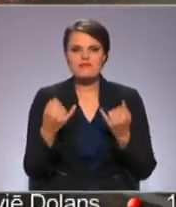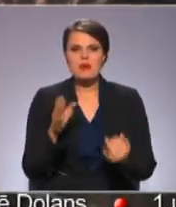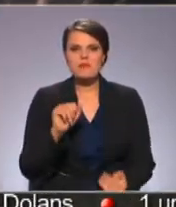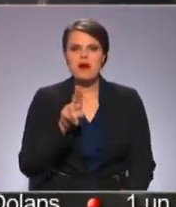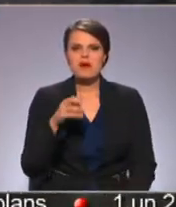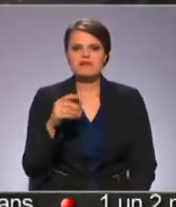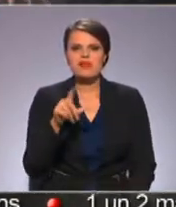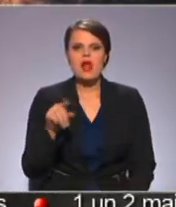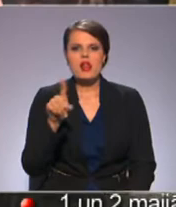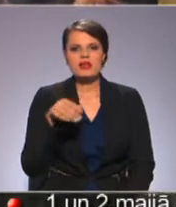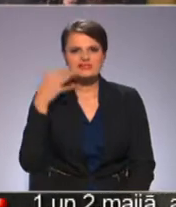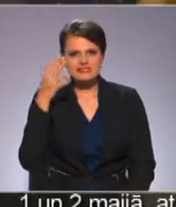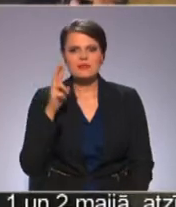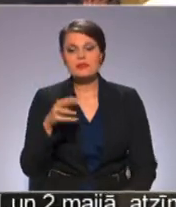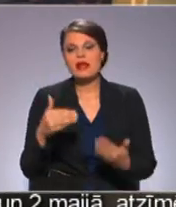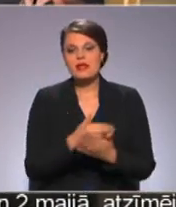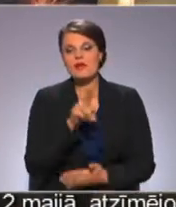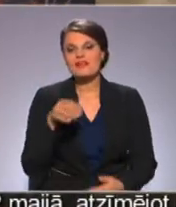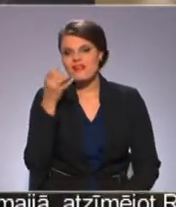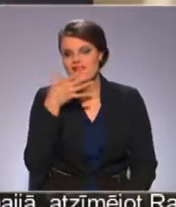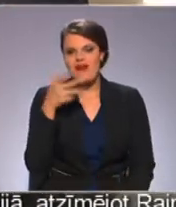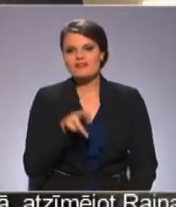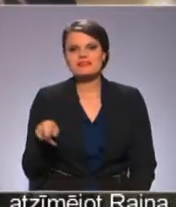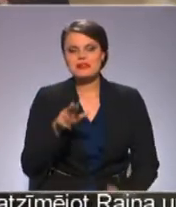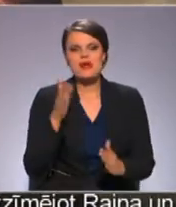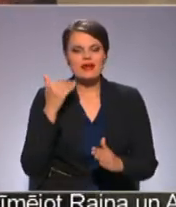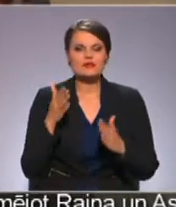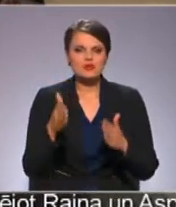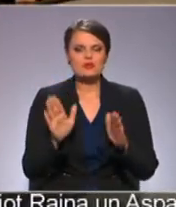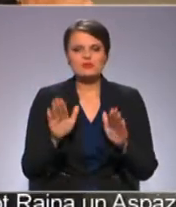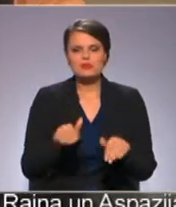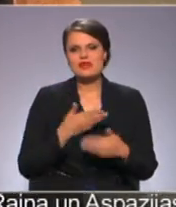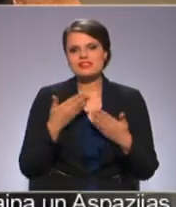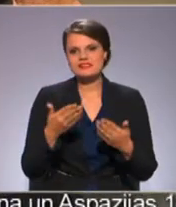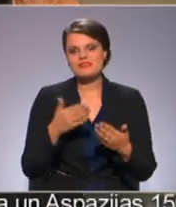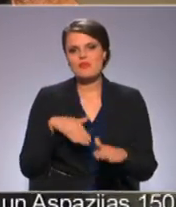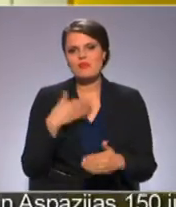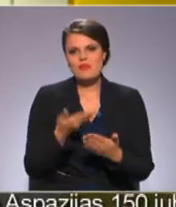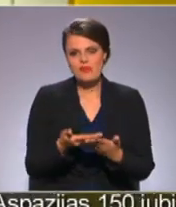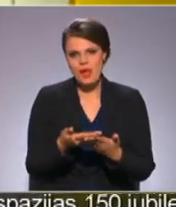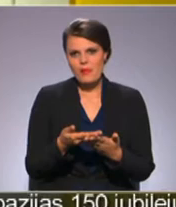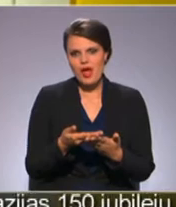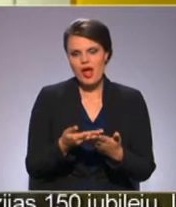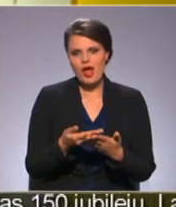Mandelas sapnim par to, ka jaunā Dienvidāfrikas republika reiz kļūst par dzīvu piemēru jēdzienam. Mēs esam viens.